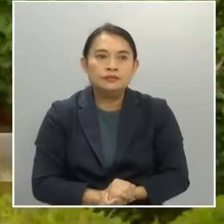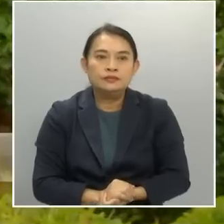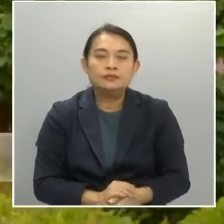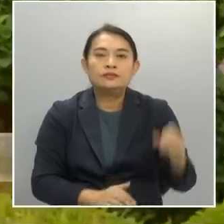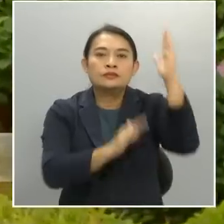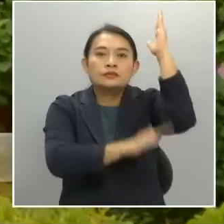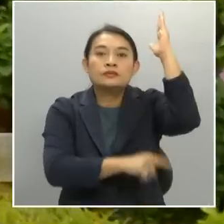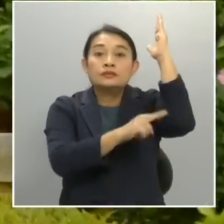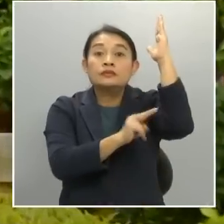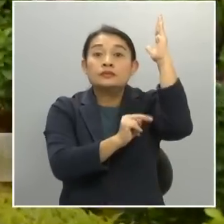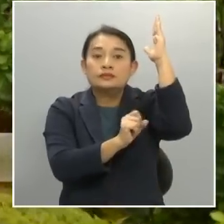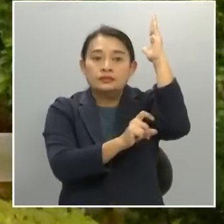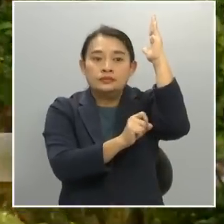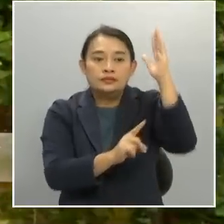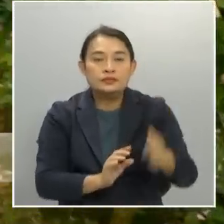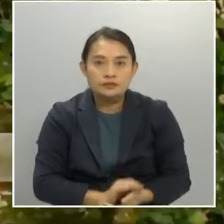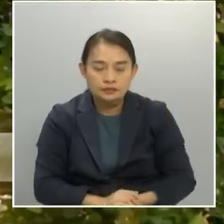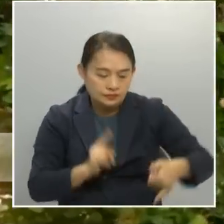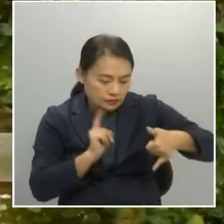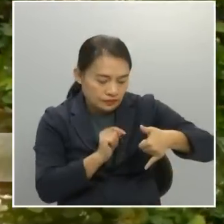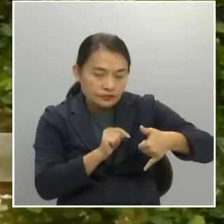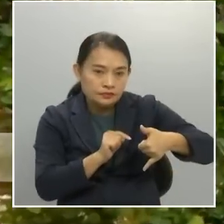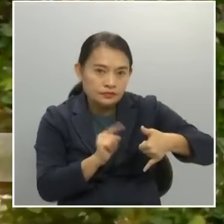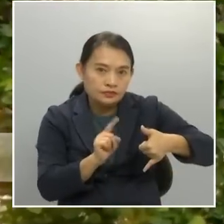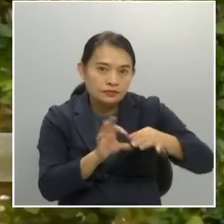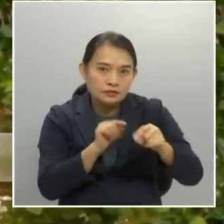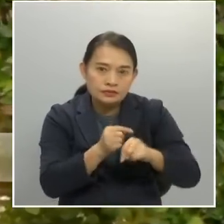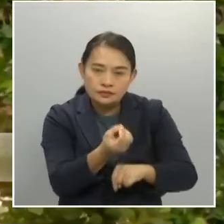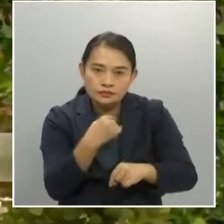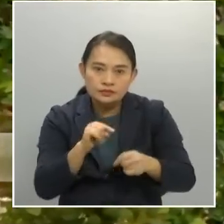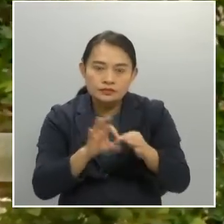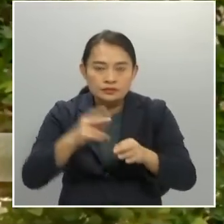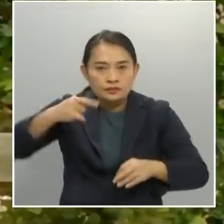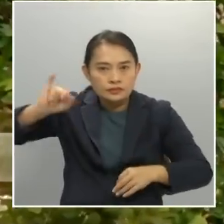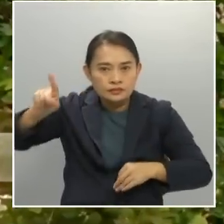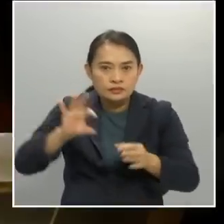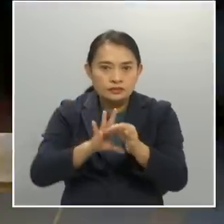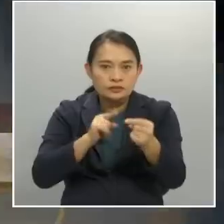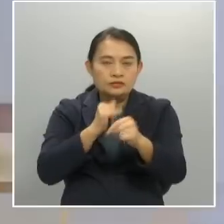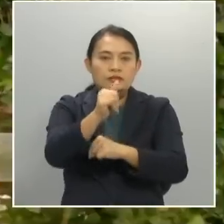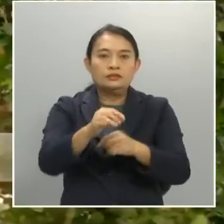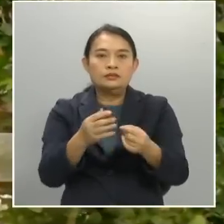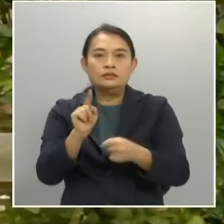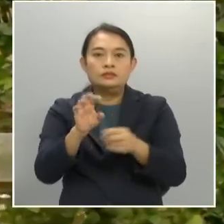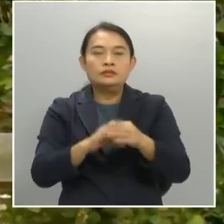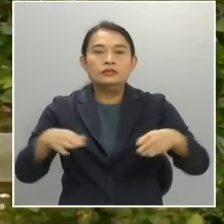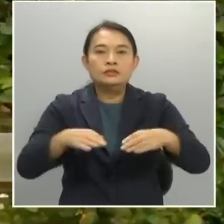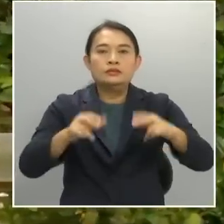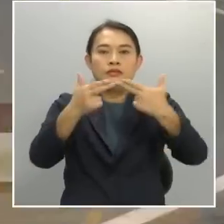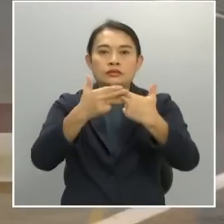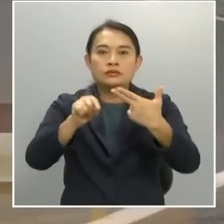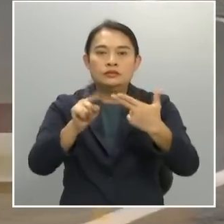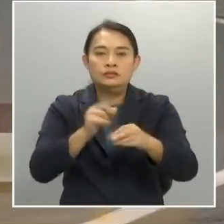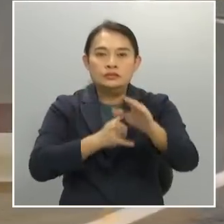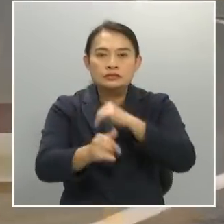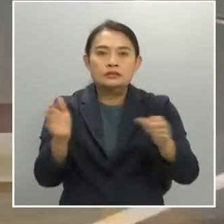ศีลธรรมราชให้สัมภาษณ์ถึงประเด็นพลเอกประยุทธ์ไปร่วมงานรวมไทยช่างชาติถามว่าจะกระทบกับ